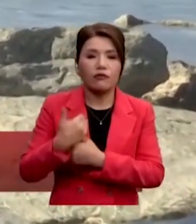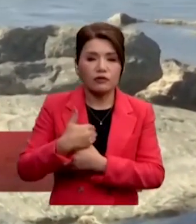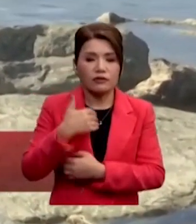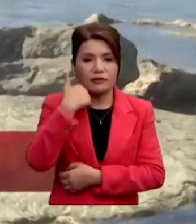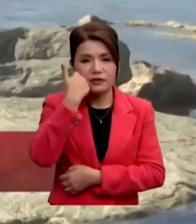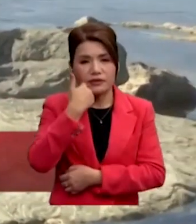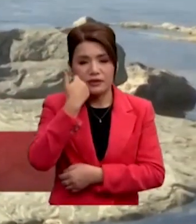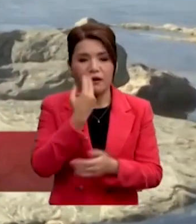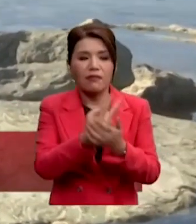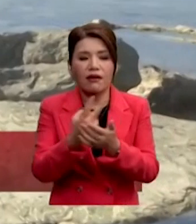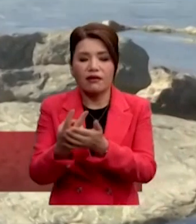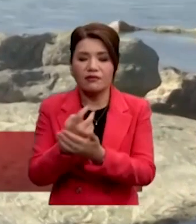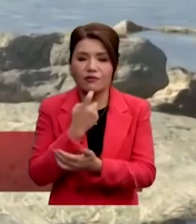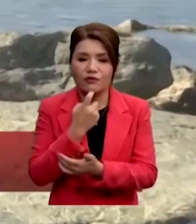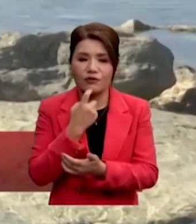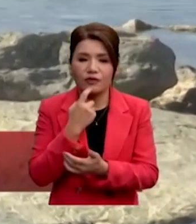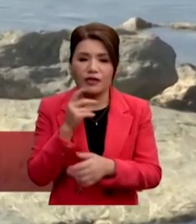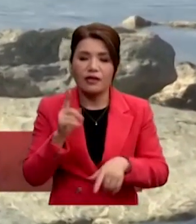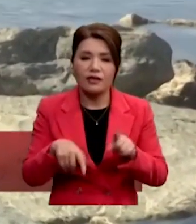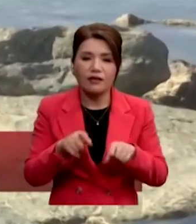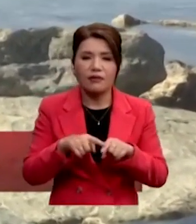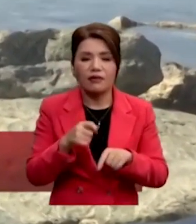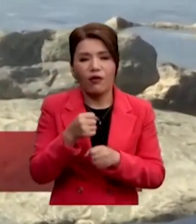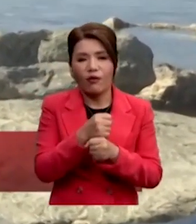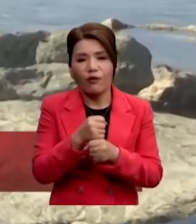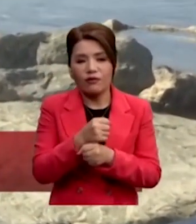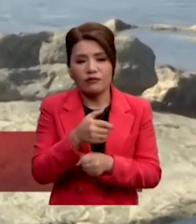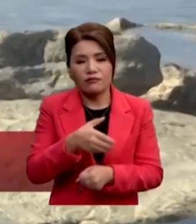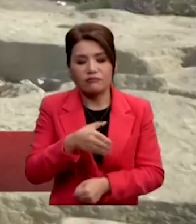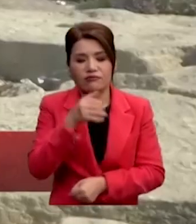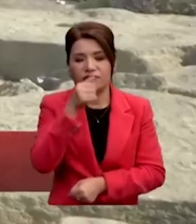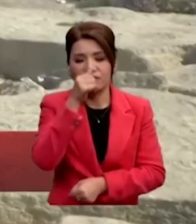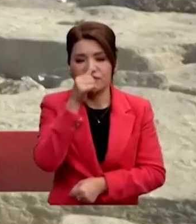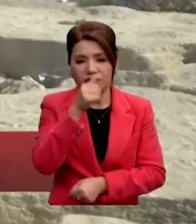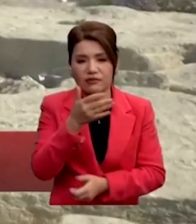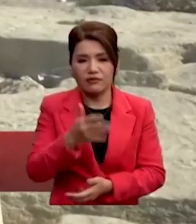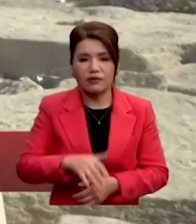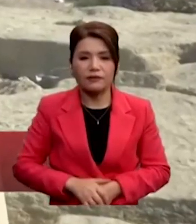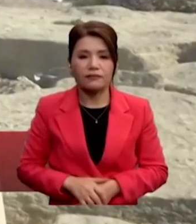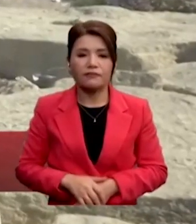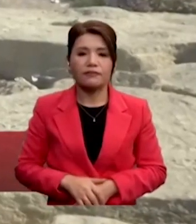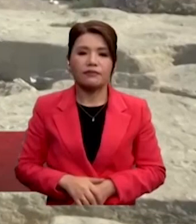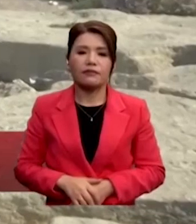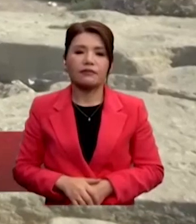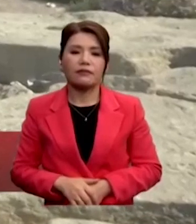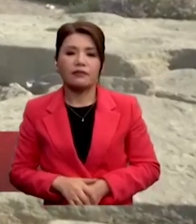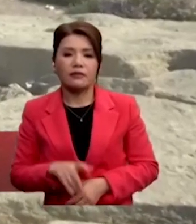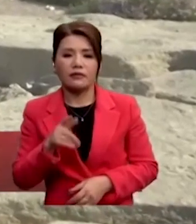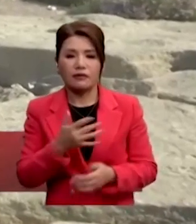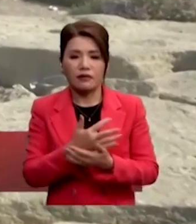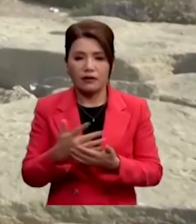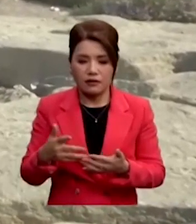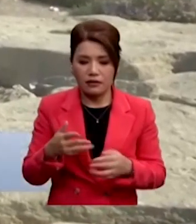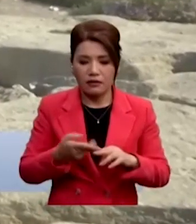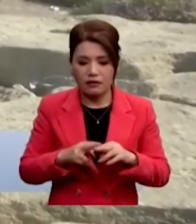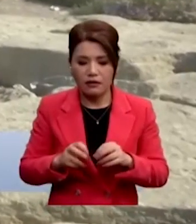просто көрсетуге мына жерде пастайын кейде тең жағды кофе ішуге дейтін невозможно. Я отыра алмайсың, ар жақтан, маньяктан шығып